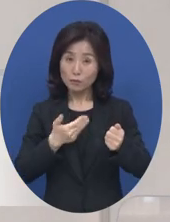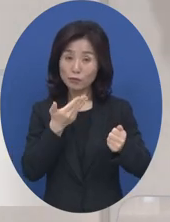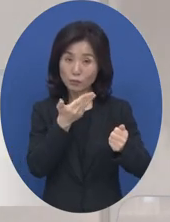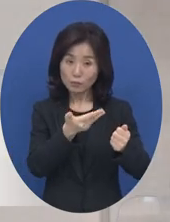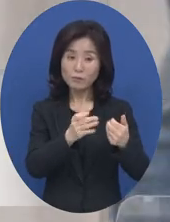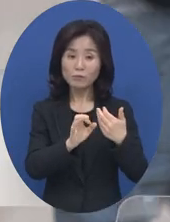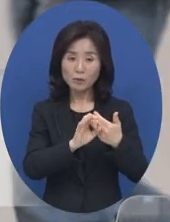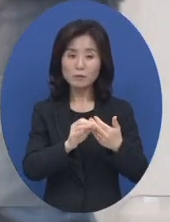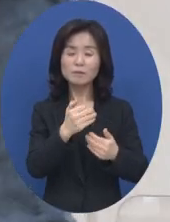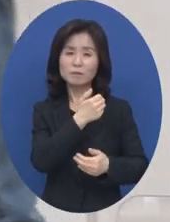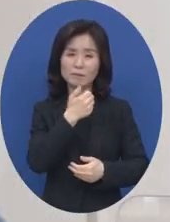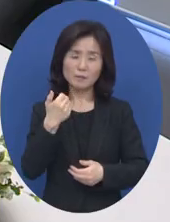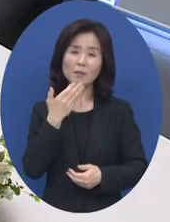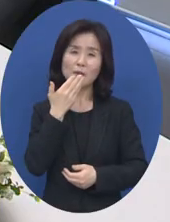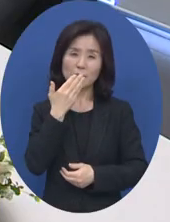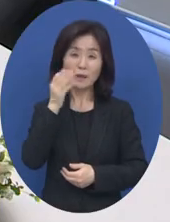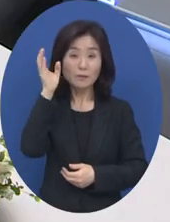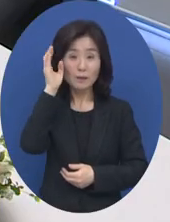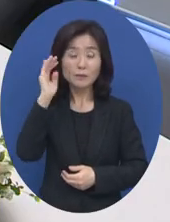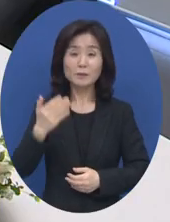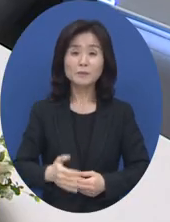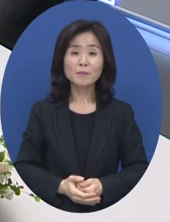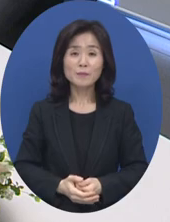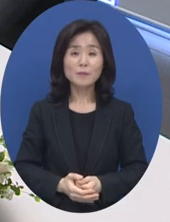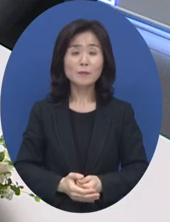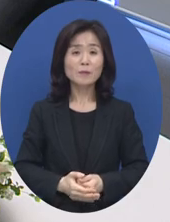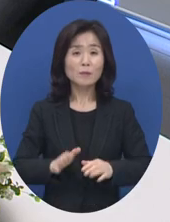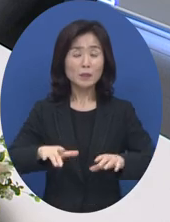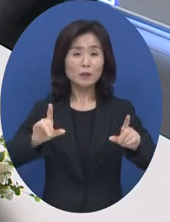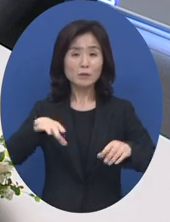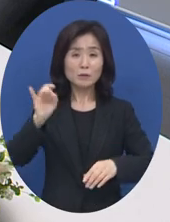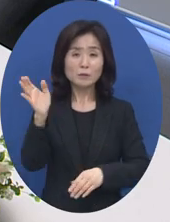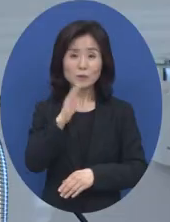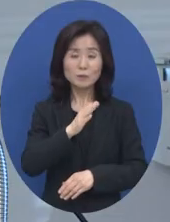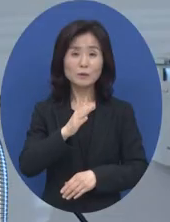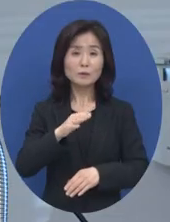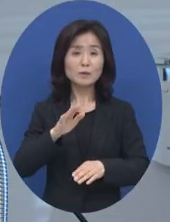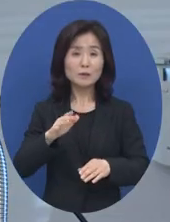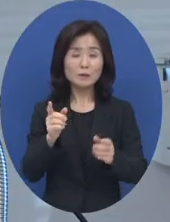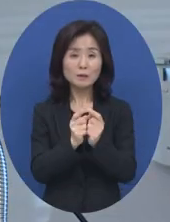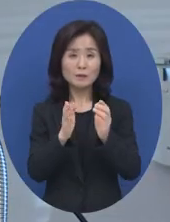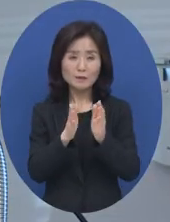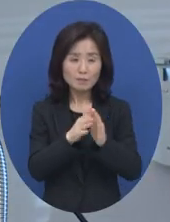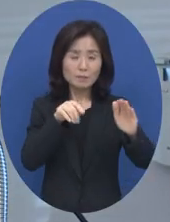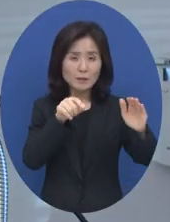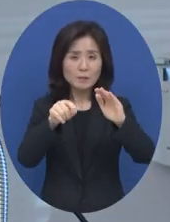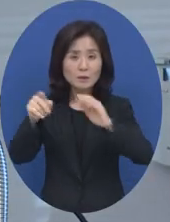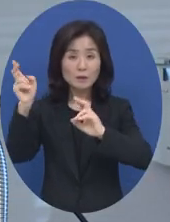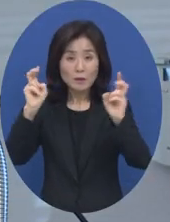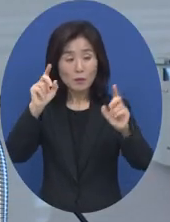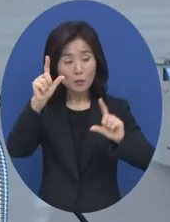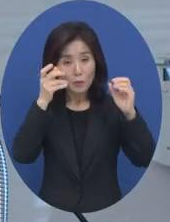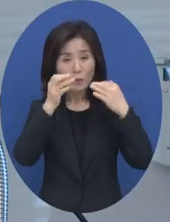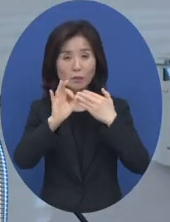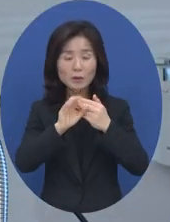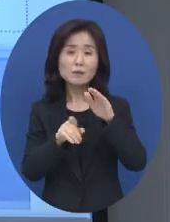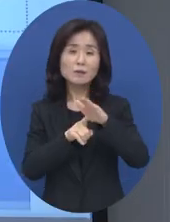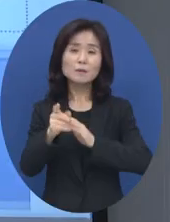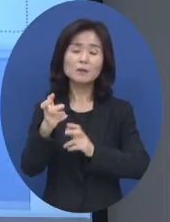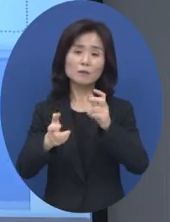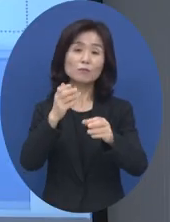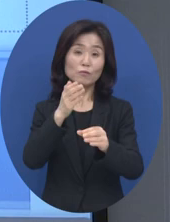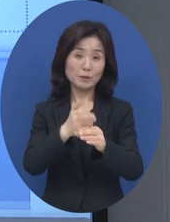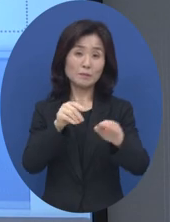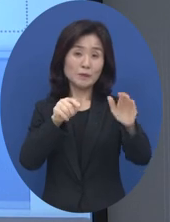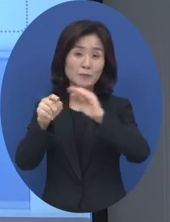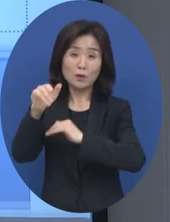가능하지 않을까 하는 그런 기대를 합니다. 올 초부터 이렇게 이 지사가 직접 거름하고 있는 기업들을 보면 첨단 산업